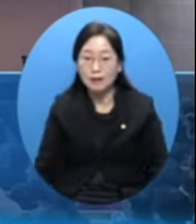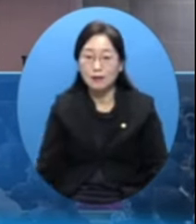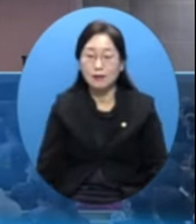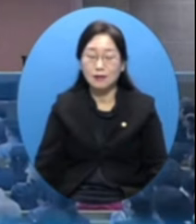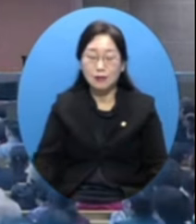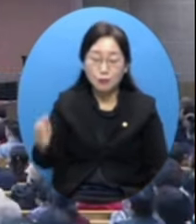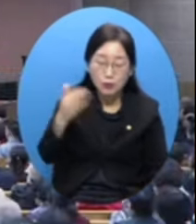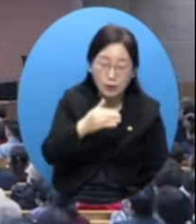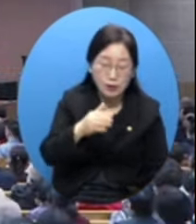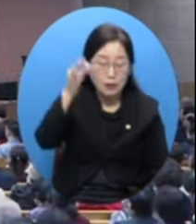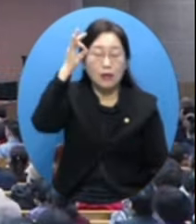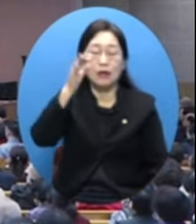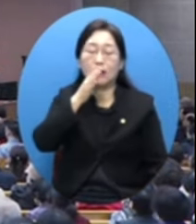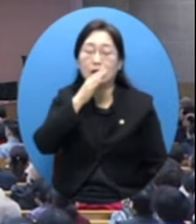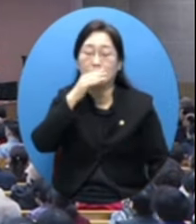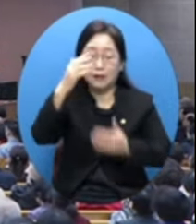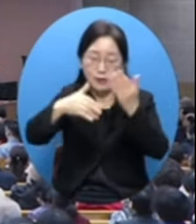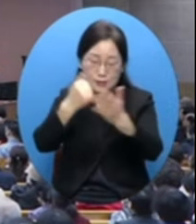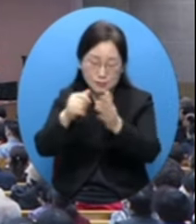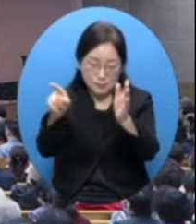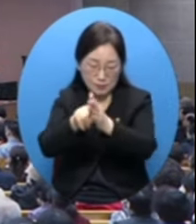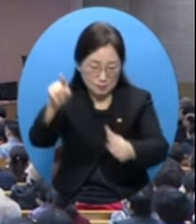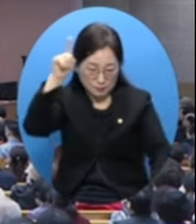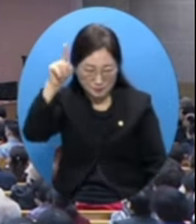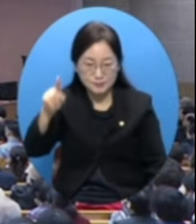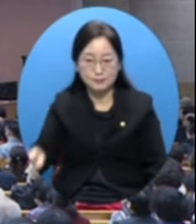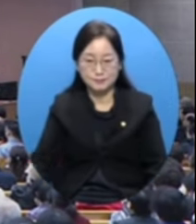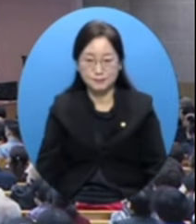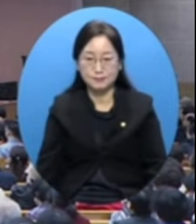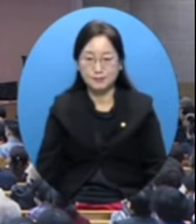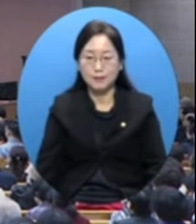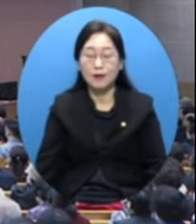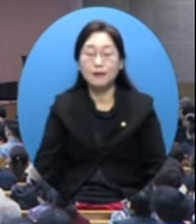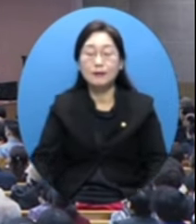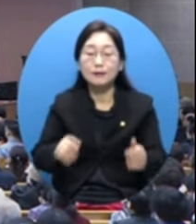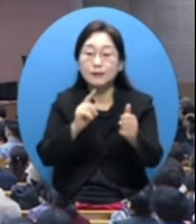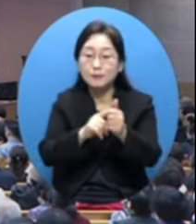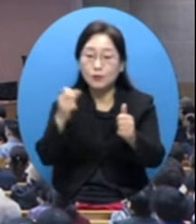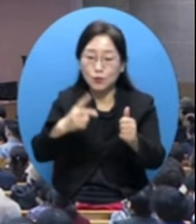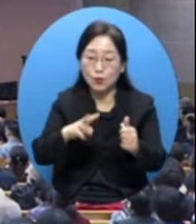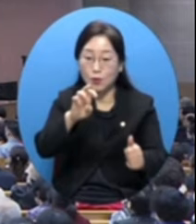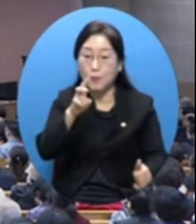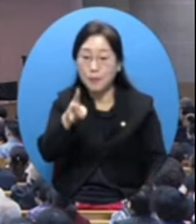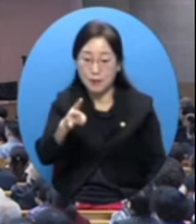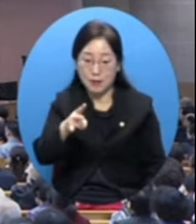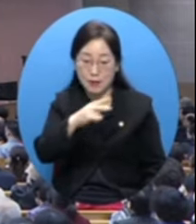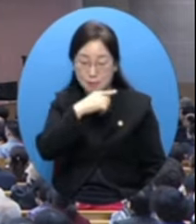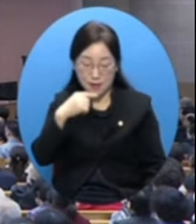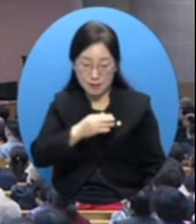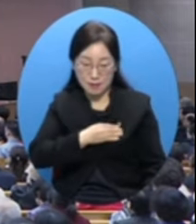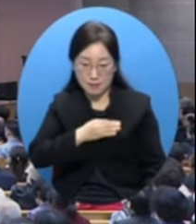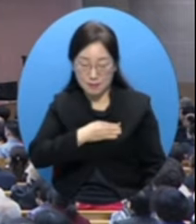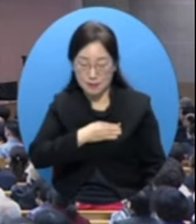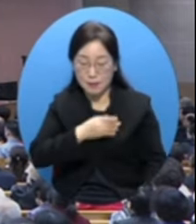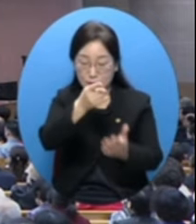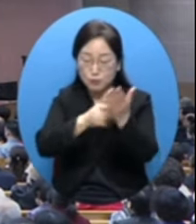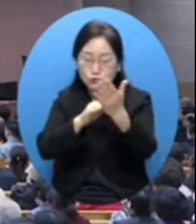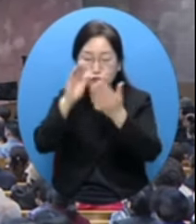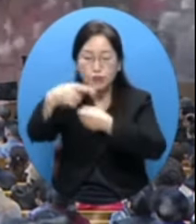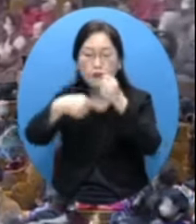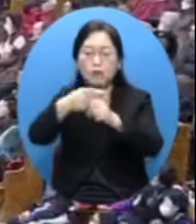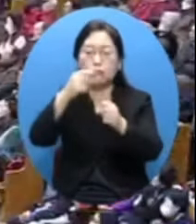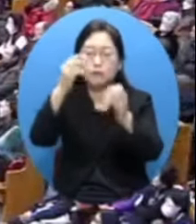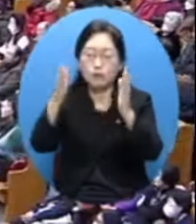이후 그는 하나님만 전폭적으로 의지하는 삶을 살았습니다. 그가 또 폐수술을 받고 한 해 동안 병상에 누워있는데 병상에